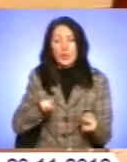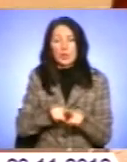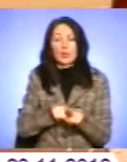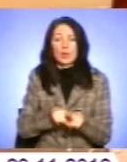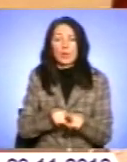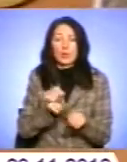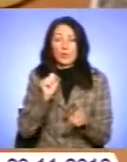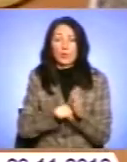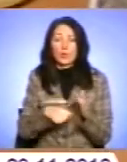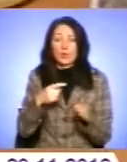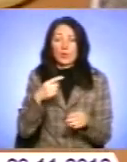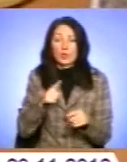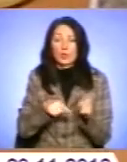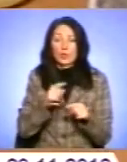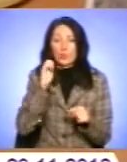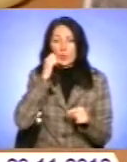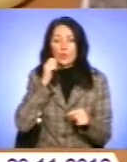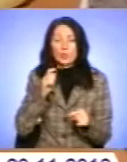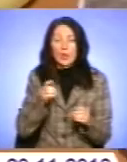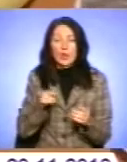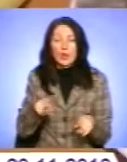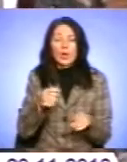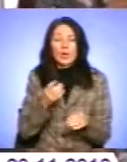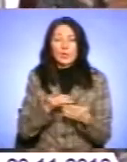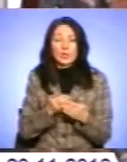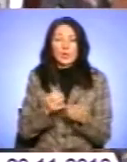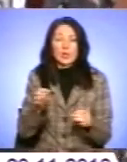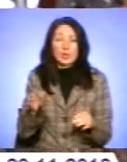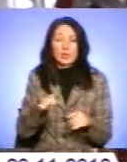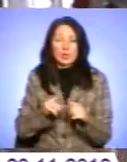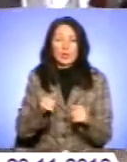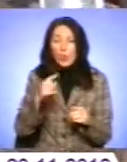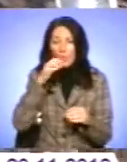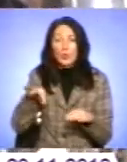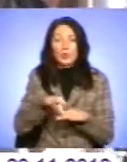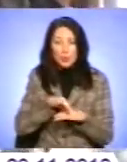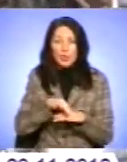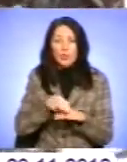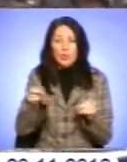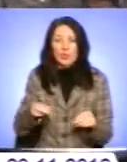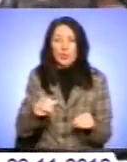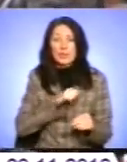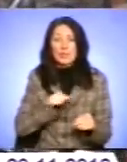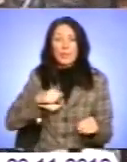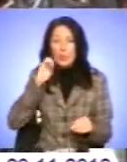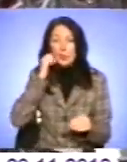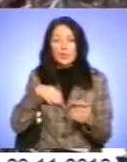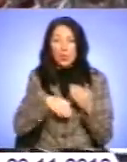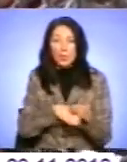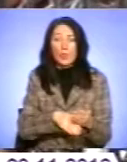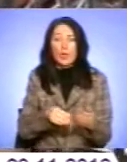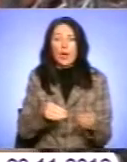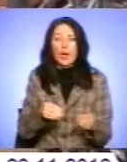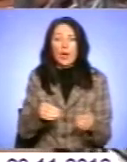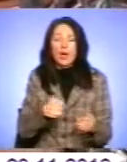власне життя? Адже він нещодавно одружився і, розповідають, у селі саме потерпіла допомогла йому від гуляти весілля. Кажуть, вона